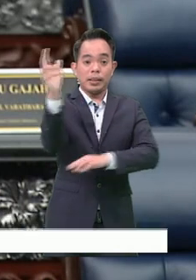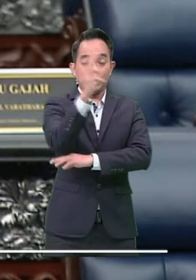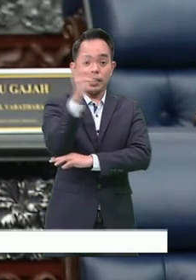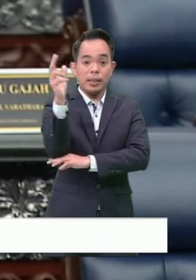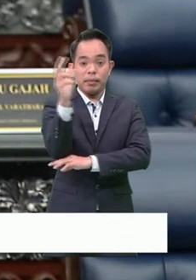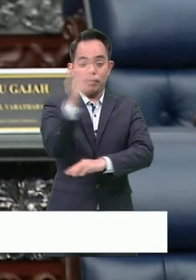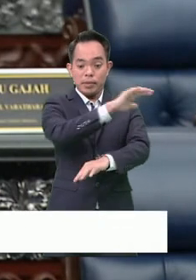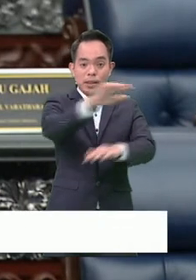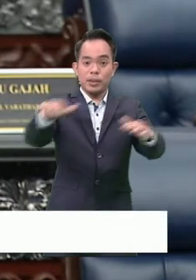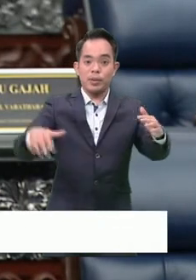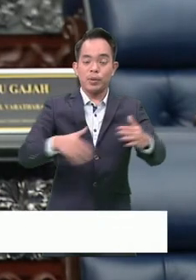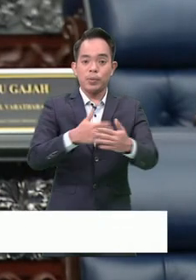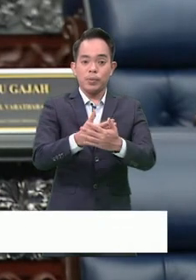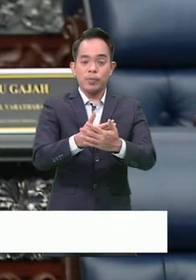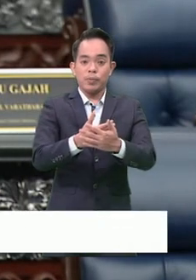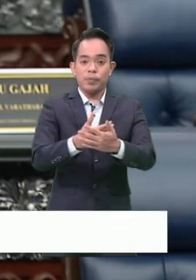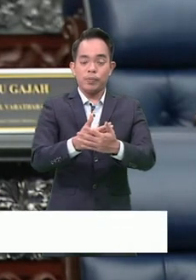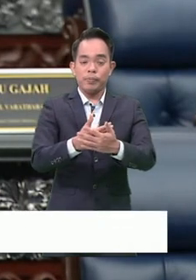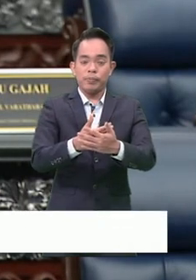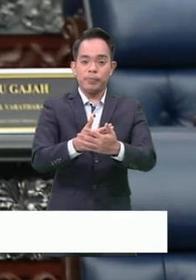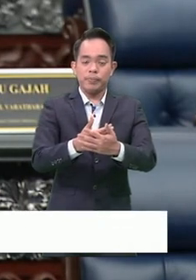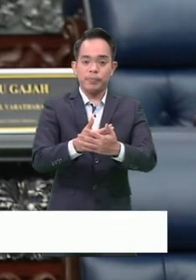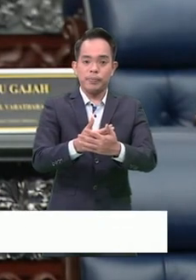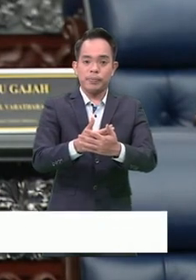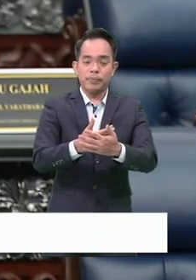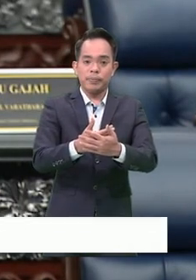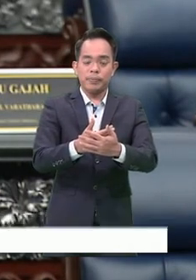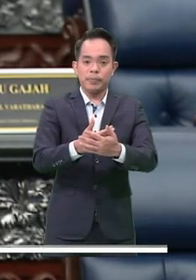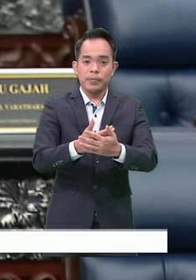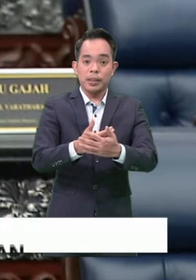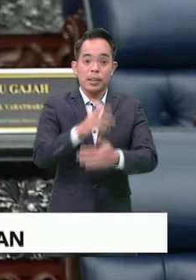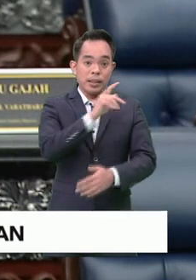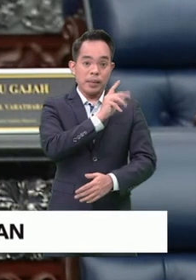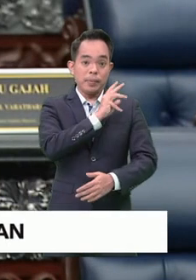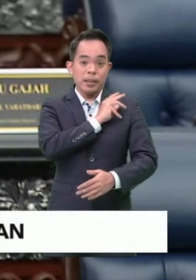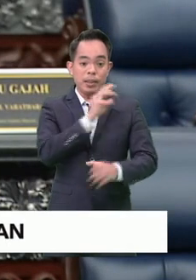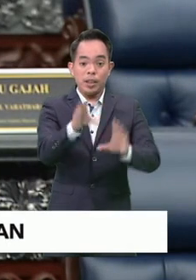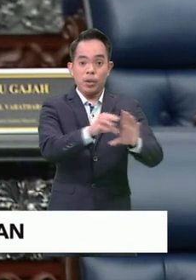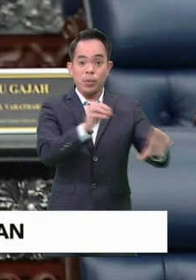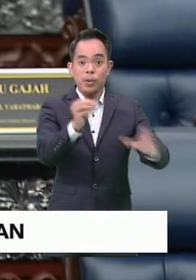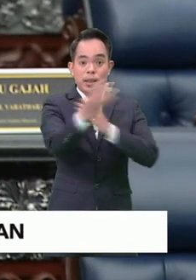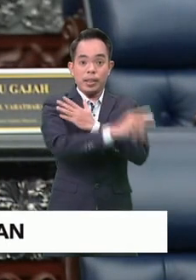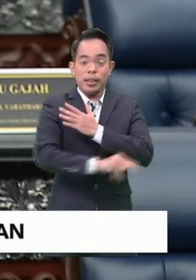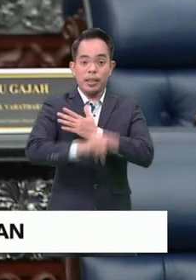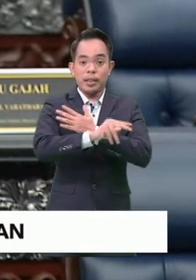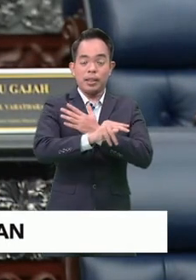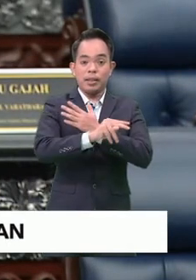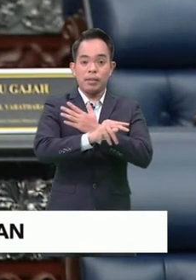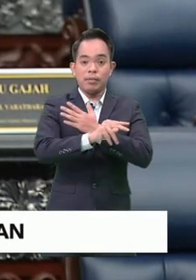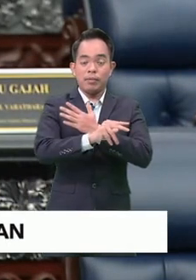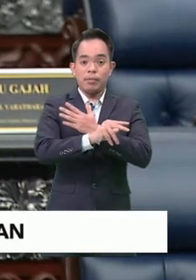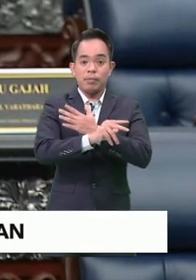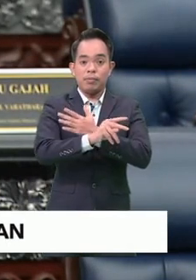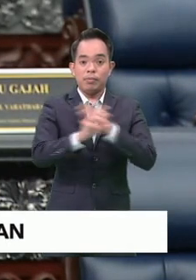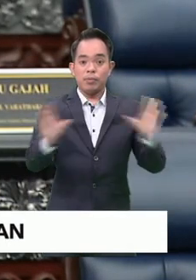menyeluruh atau rule of Kementerian Luar Negeri telah mengambil pendekatan